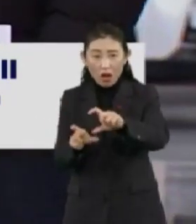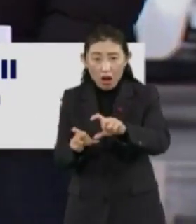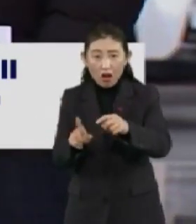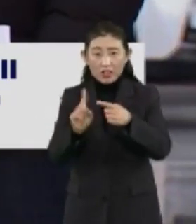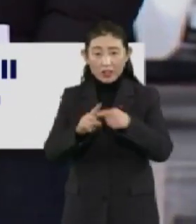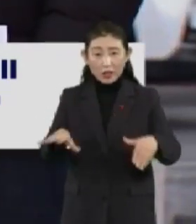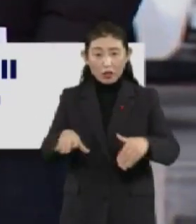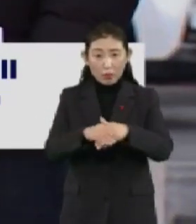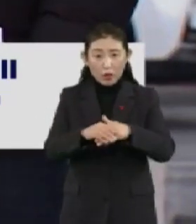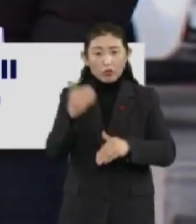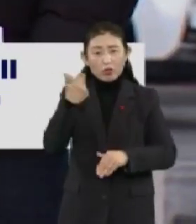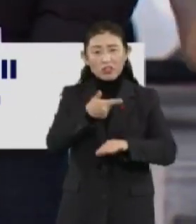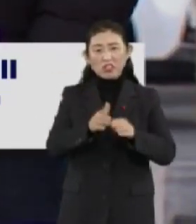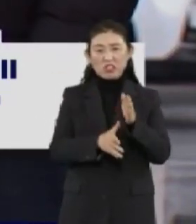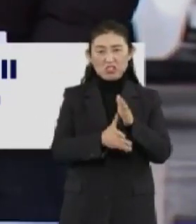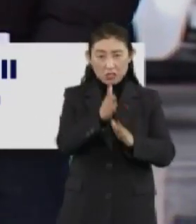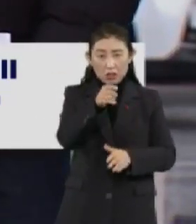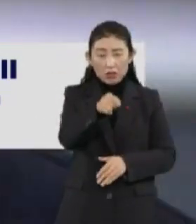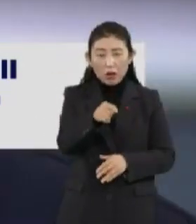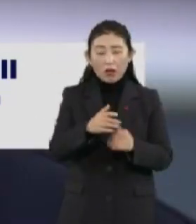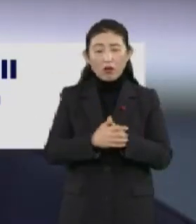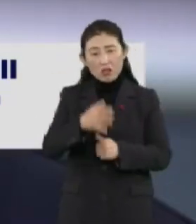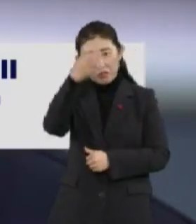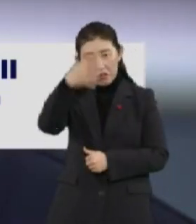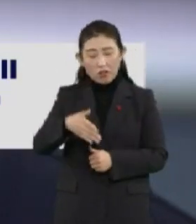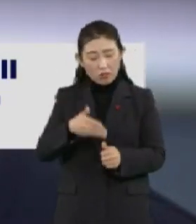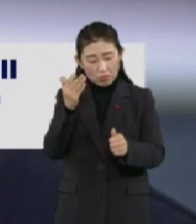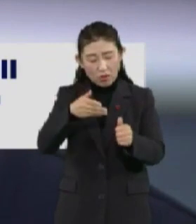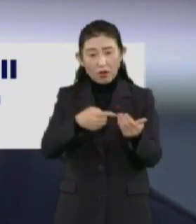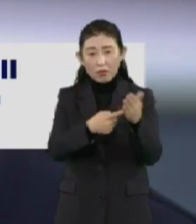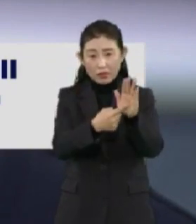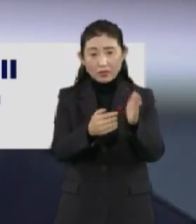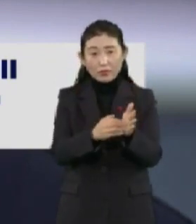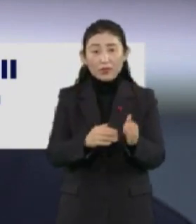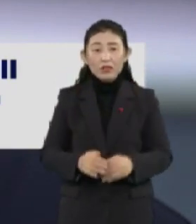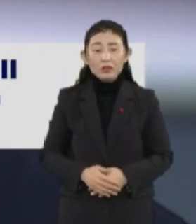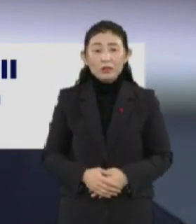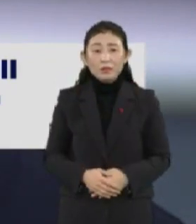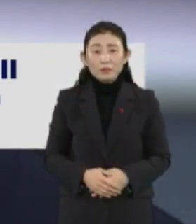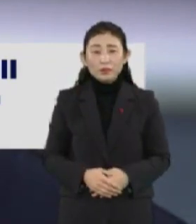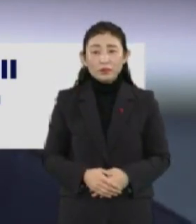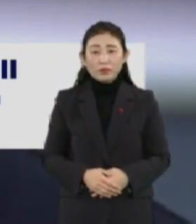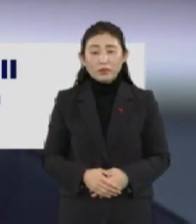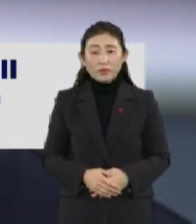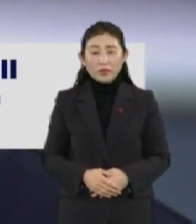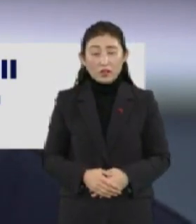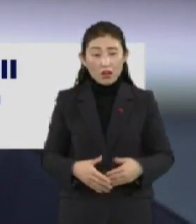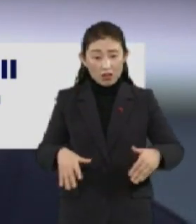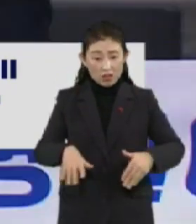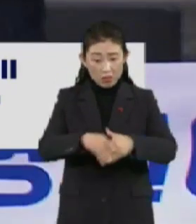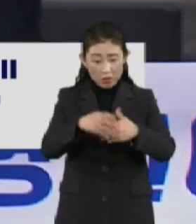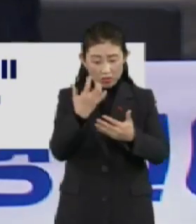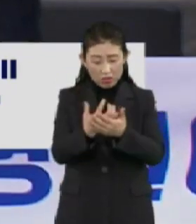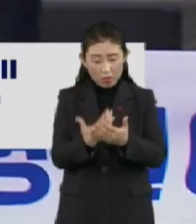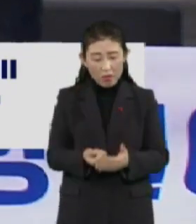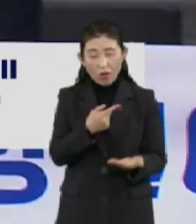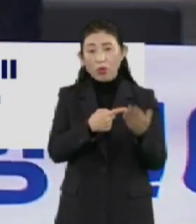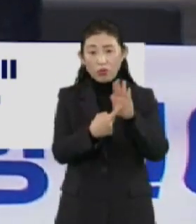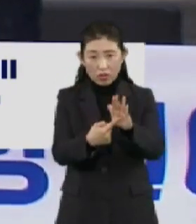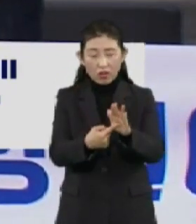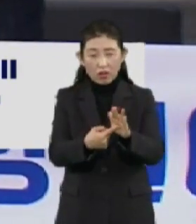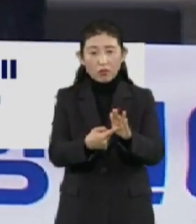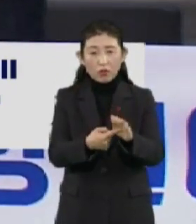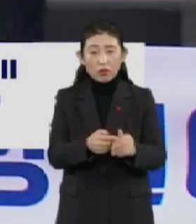등의 협약을 맺은 대전시에게 사과를 촉구했습니다. 시민단체는 대전시에 협약 내용을 당장